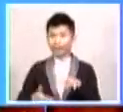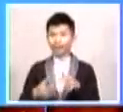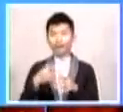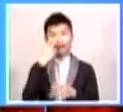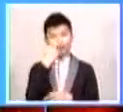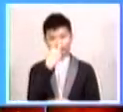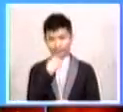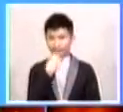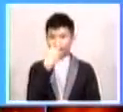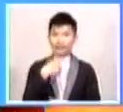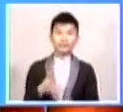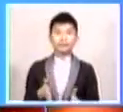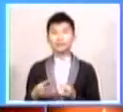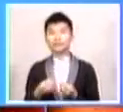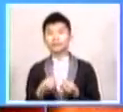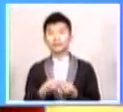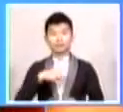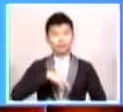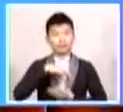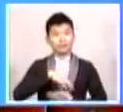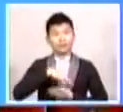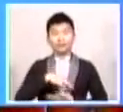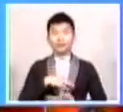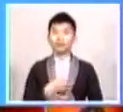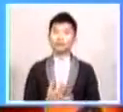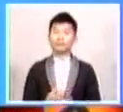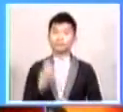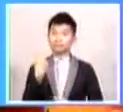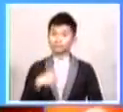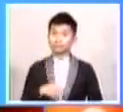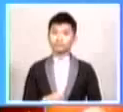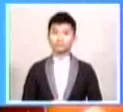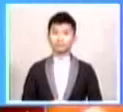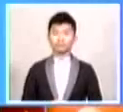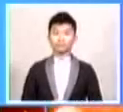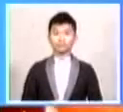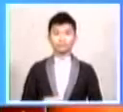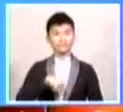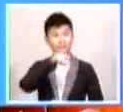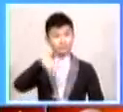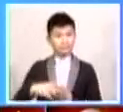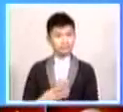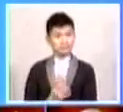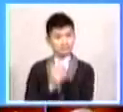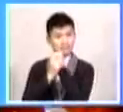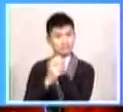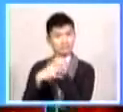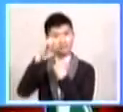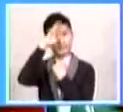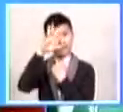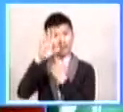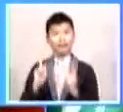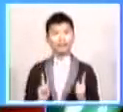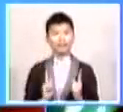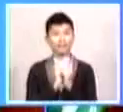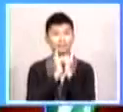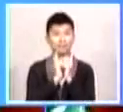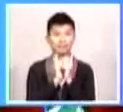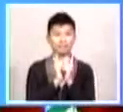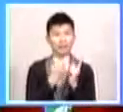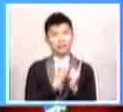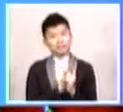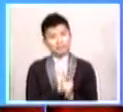的彷徨，他们的焦虑，以及他们因为支持这个党所必须忍